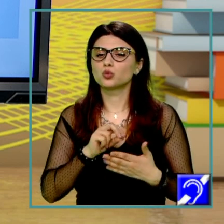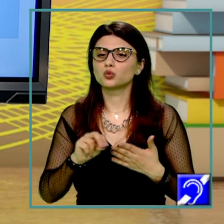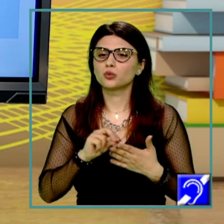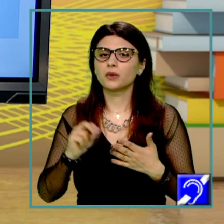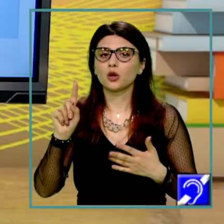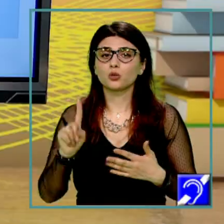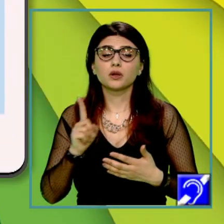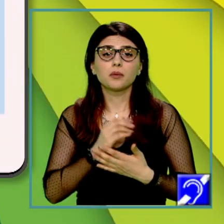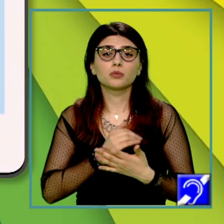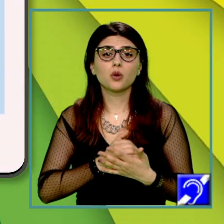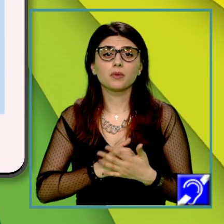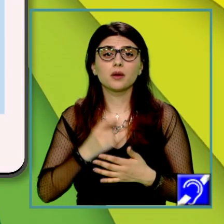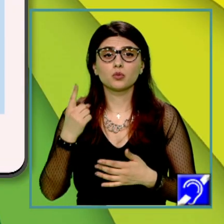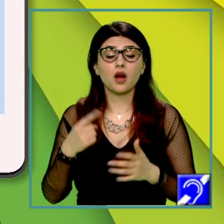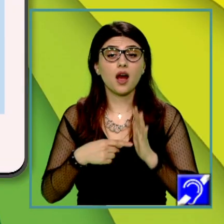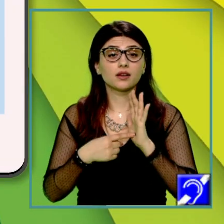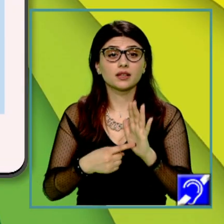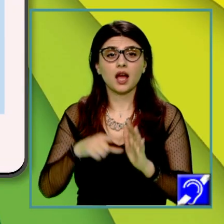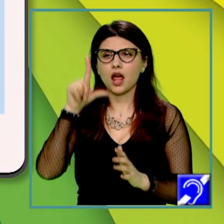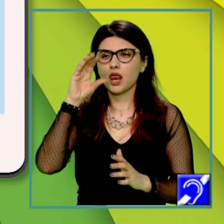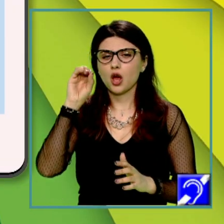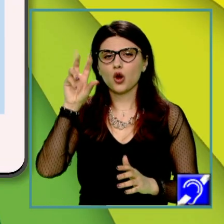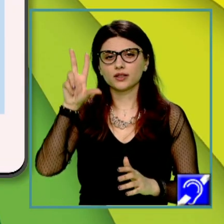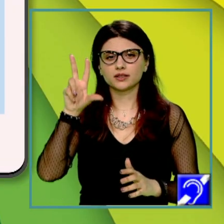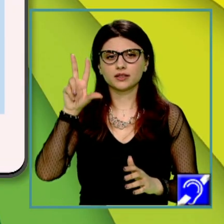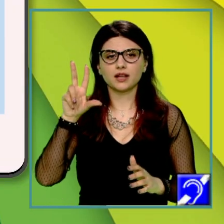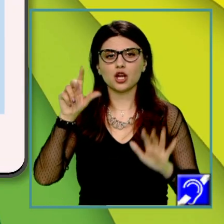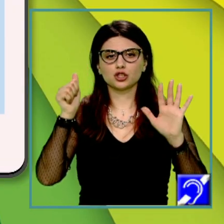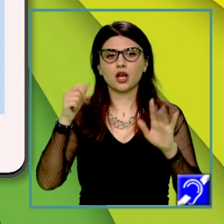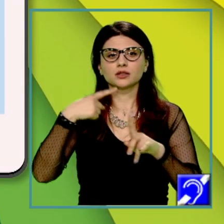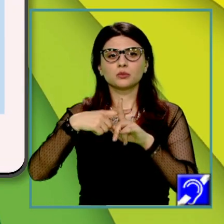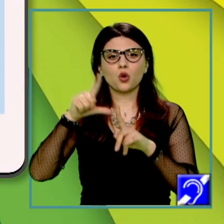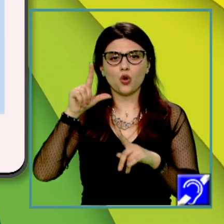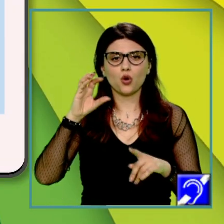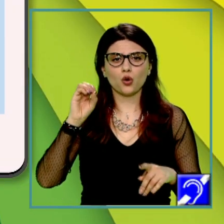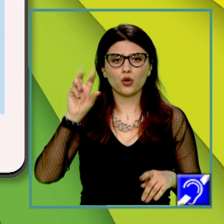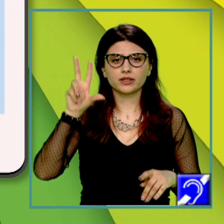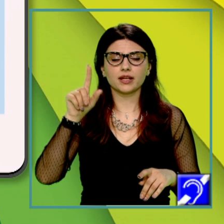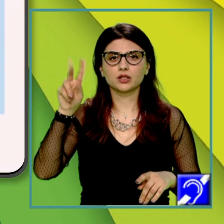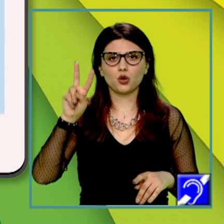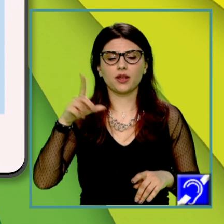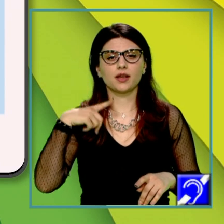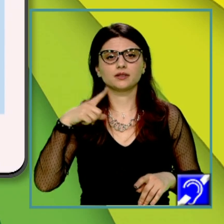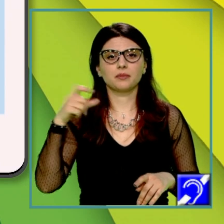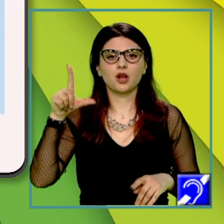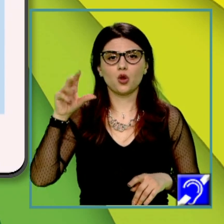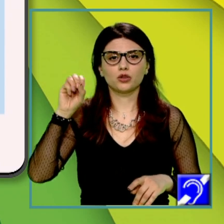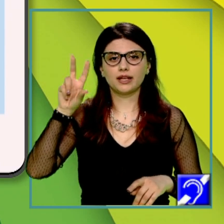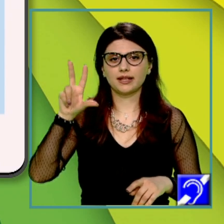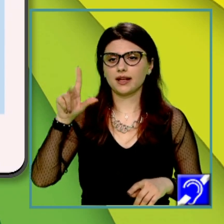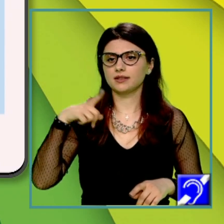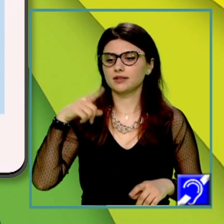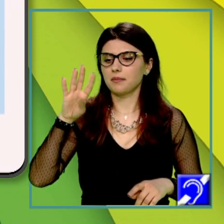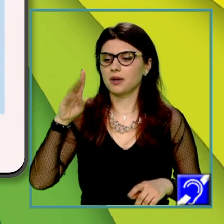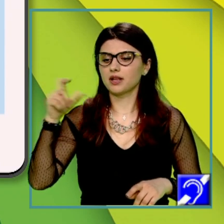problema 1 Arătați că logaritm în bază 3 din 6 plus logaritm în bază 3 din 2 minus logaritm în